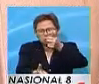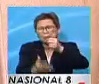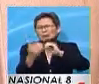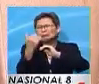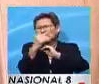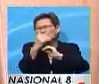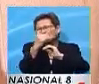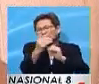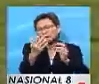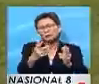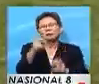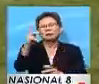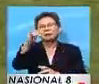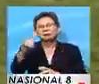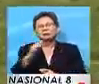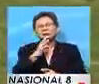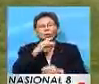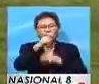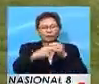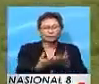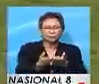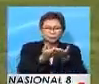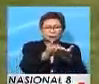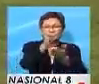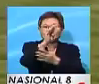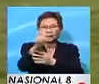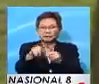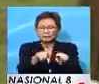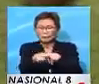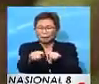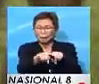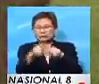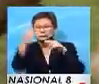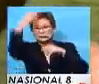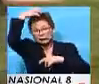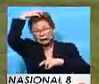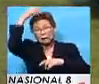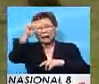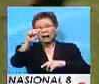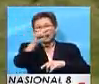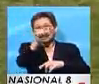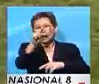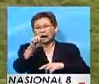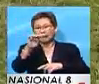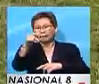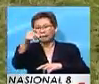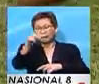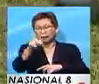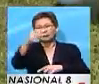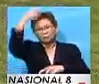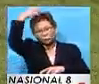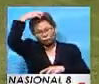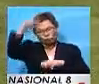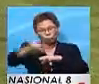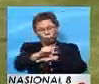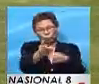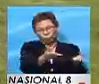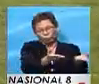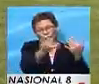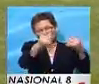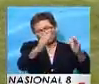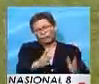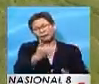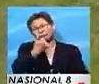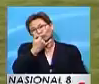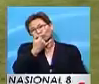terbatas k juga menyentuh mengenai cadangan bekas penyerang lincah Selangor Azman Adnan supaya The Red Giant menggunakan khidmat pemain